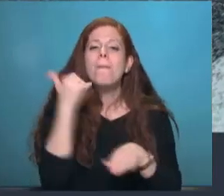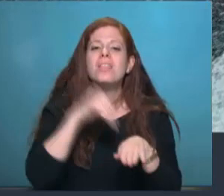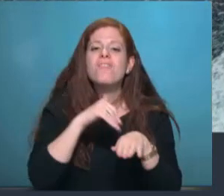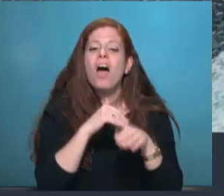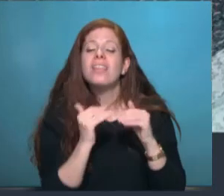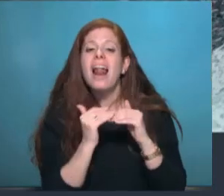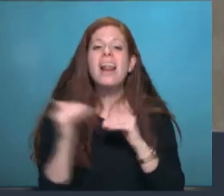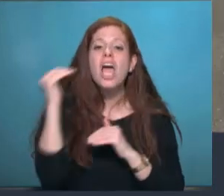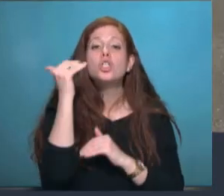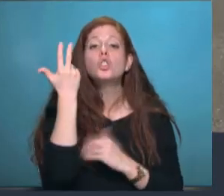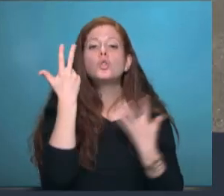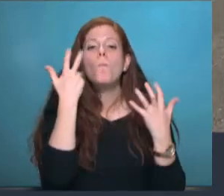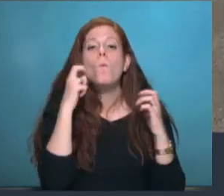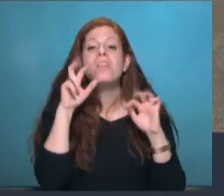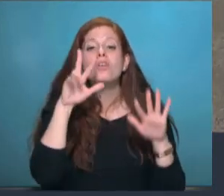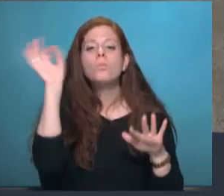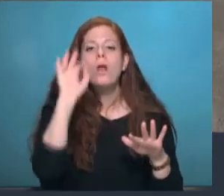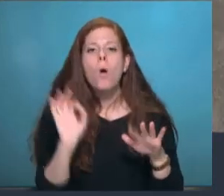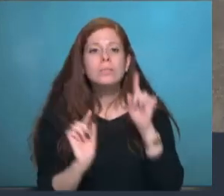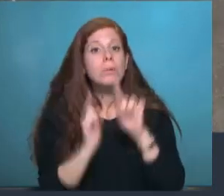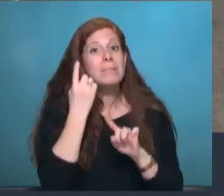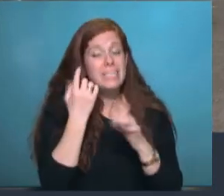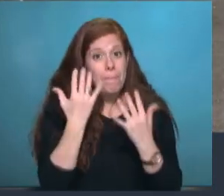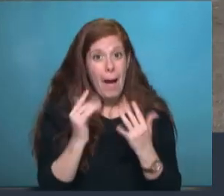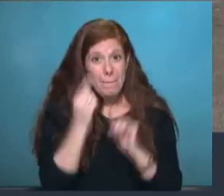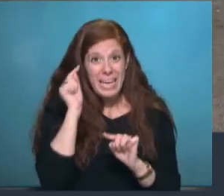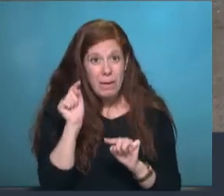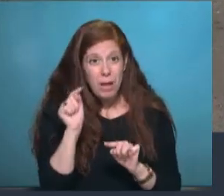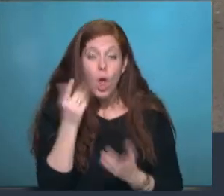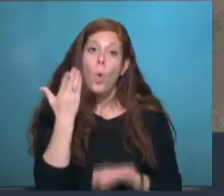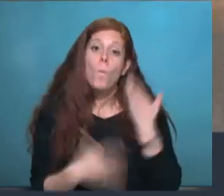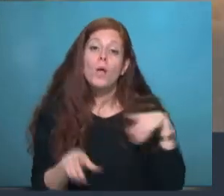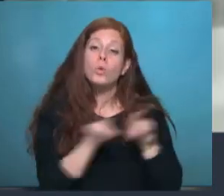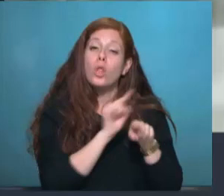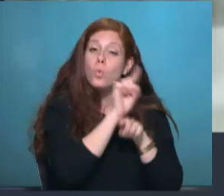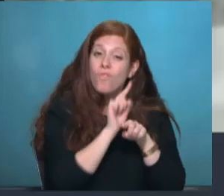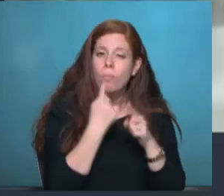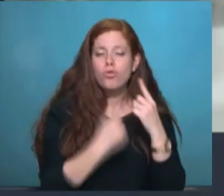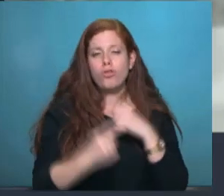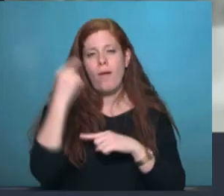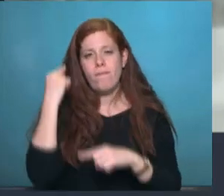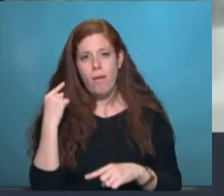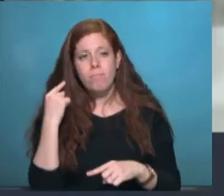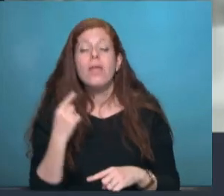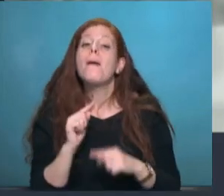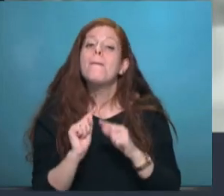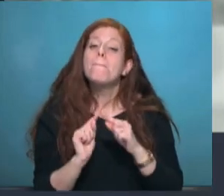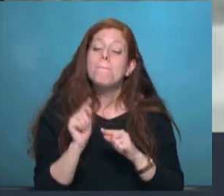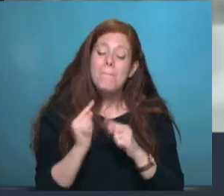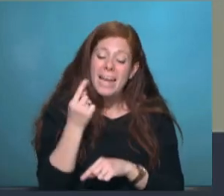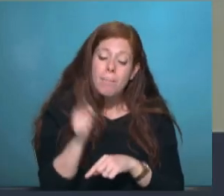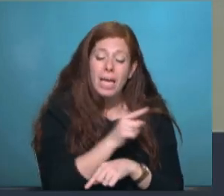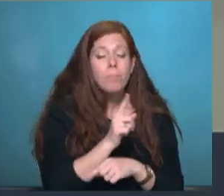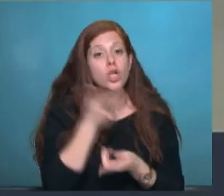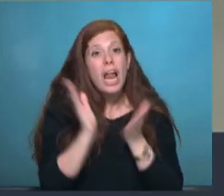של 88% במספר המקרים האלה, לעומת אותה תקופה בשנה שעברה. בין המקרים יש אלימות פיזית, אבל